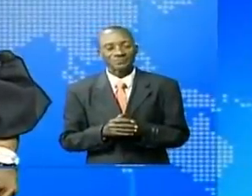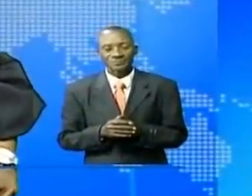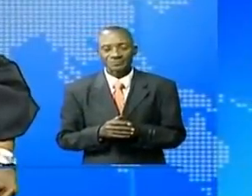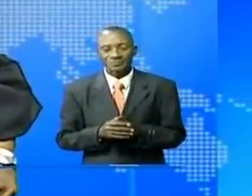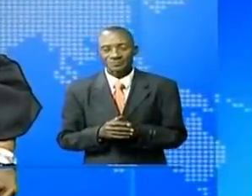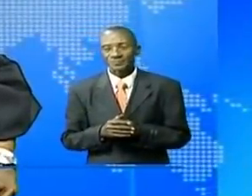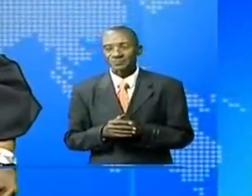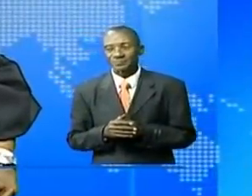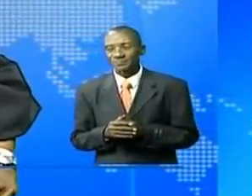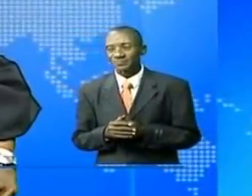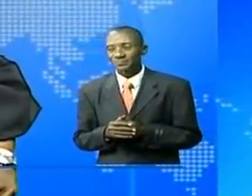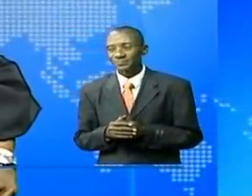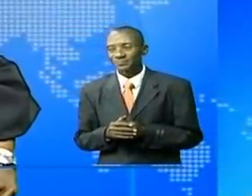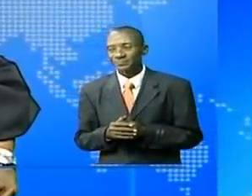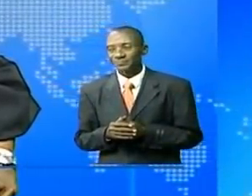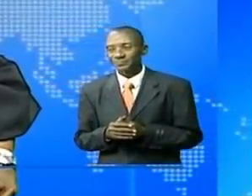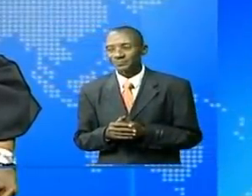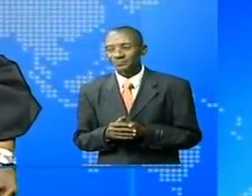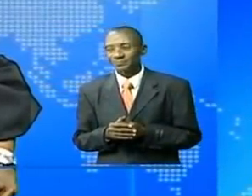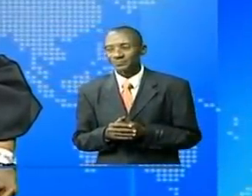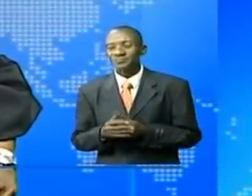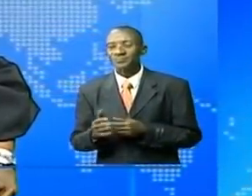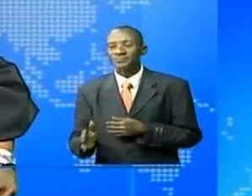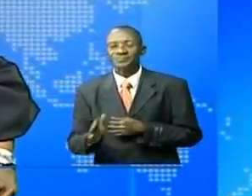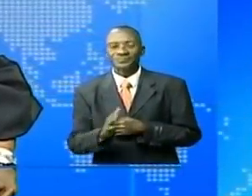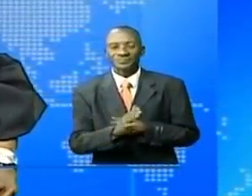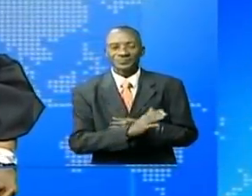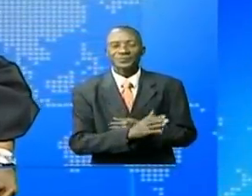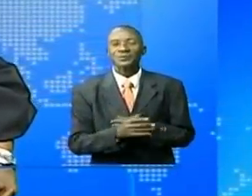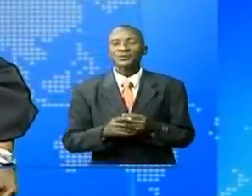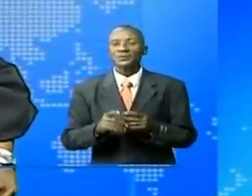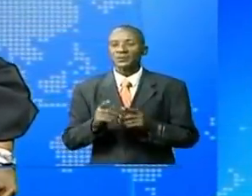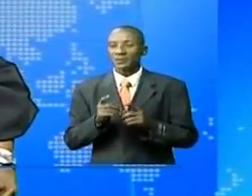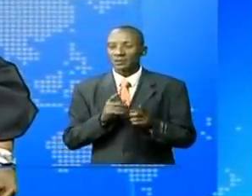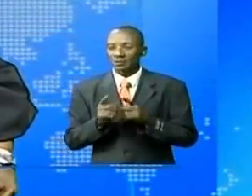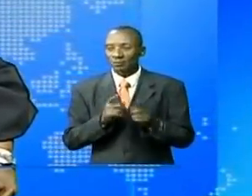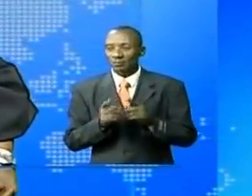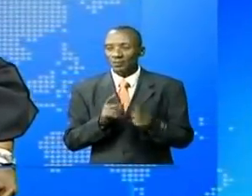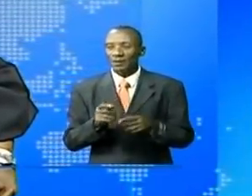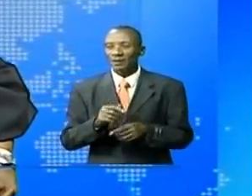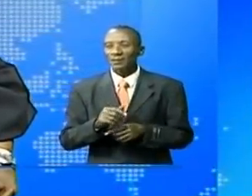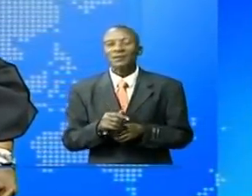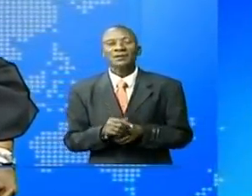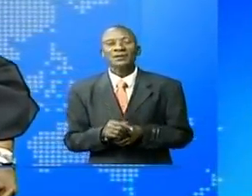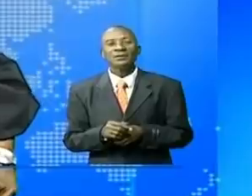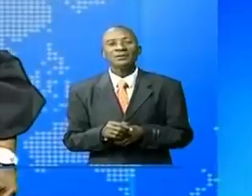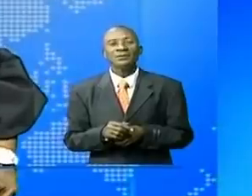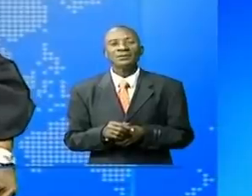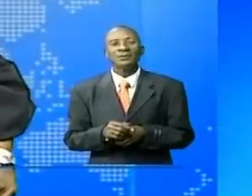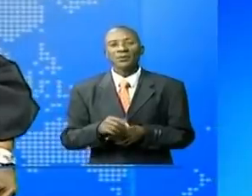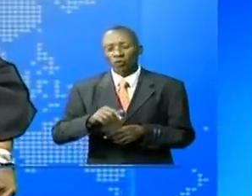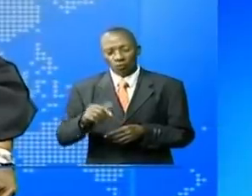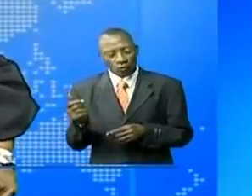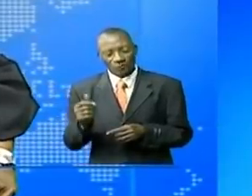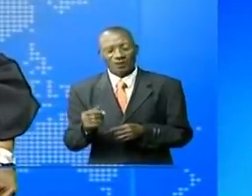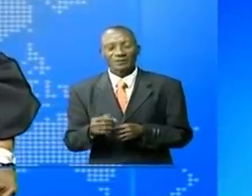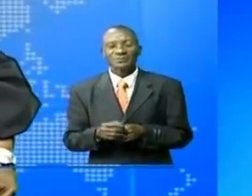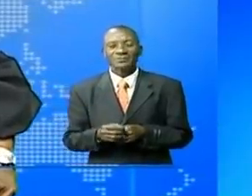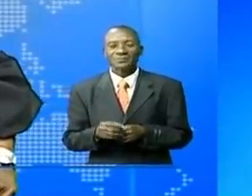Le projet d'appui au développement intégré de l'économie rurale s'active dans la production et la transformation du manioc